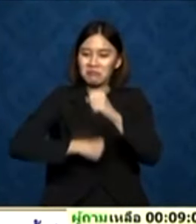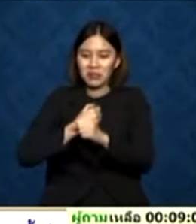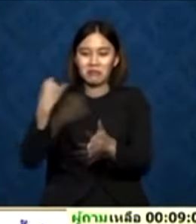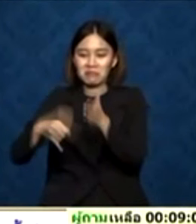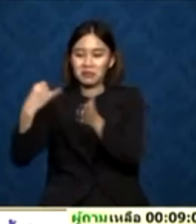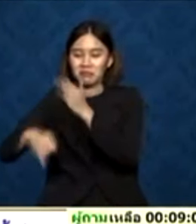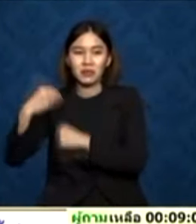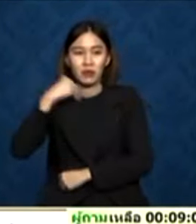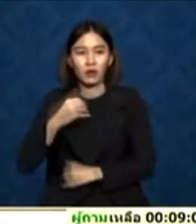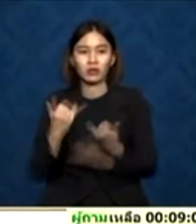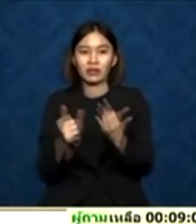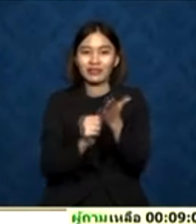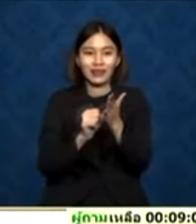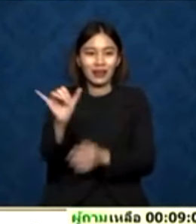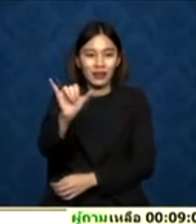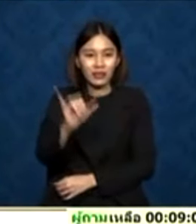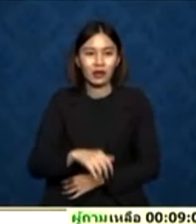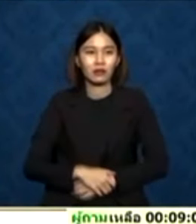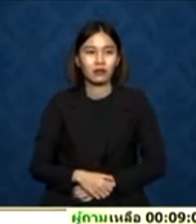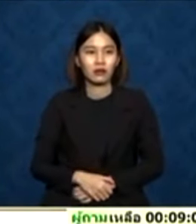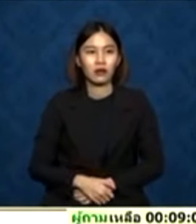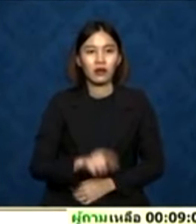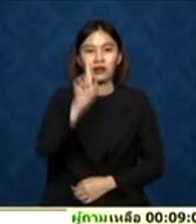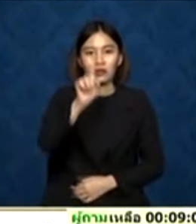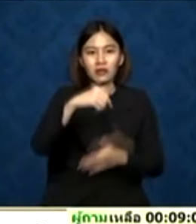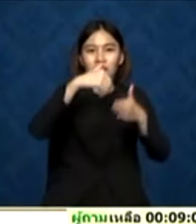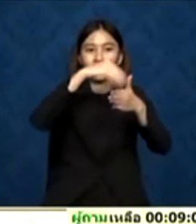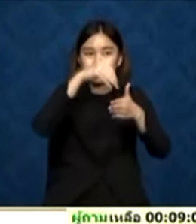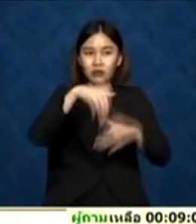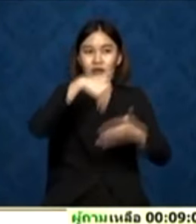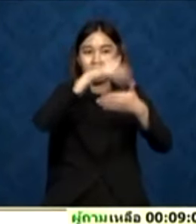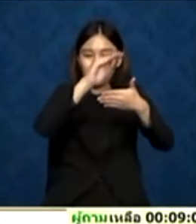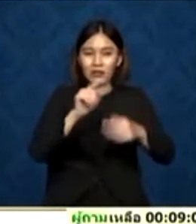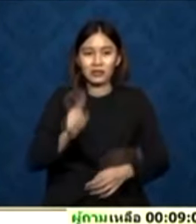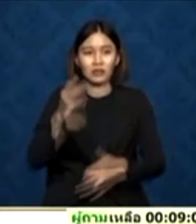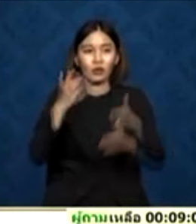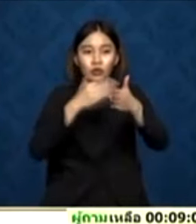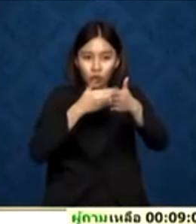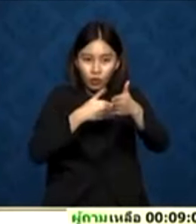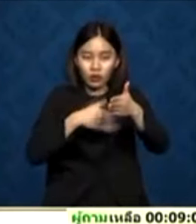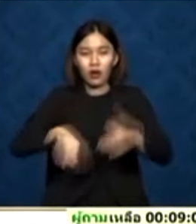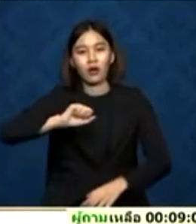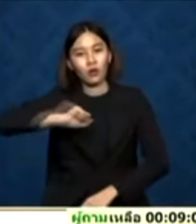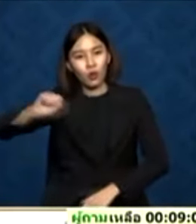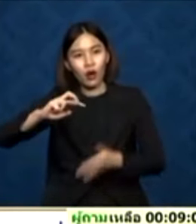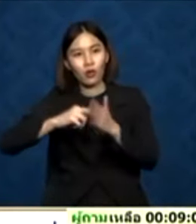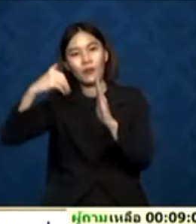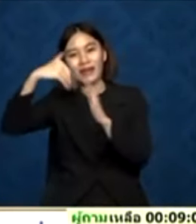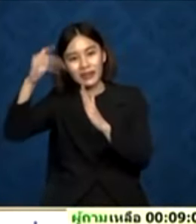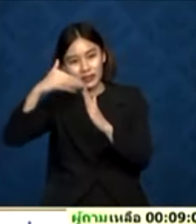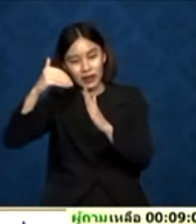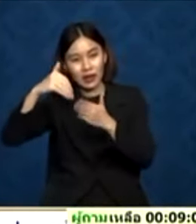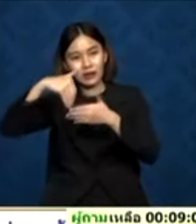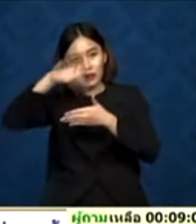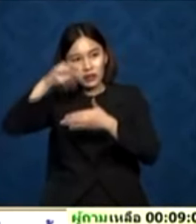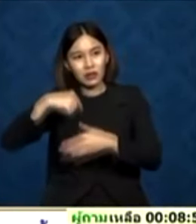กรมขนส่งทางบกยังไม่แก้เลยครับ1เนี่ยไปเขียนว่าโซนทิศเหนือจริงๆมันต้องเป็นทิศตะวันตก2เนี่ยมันอยู่ขวามือมันคือทิศเหนือครับ